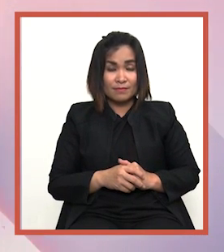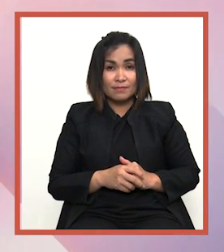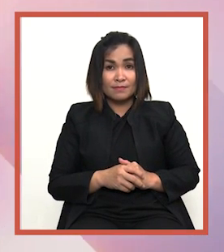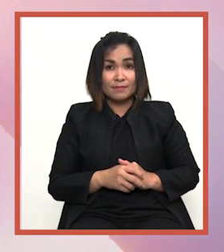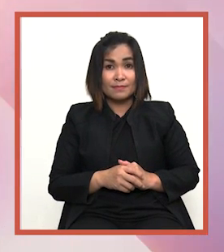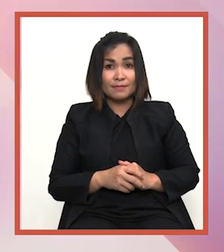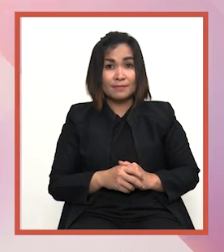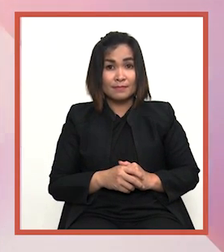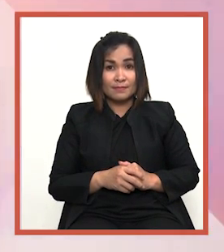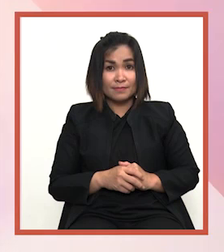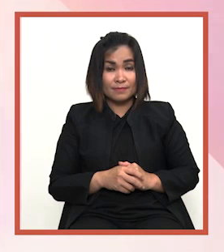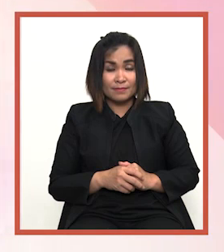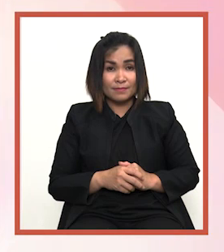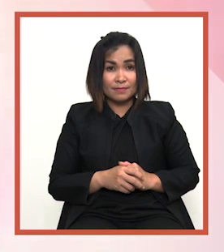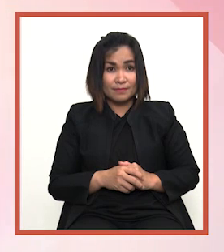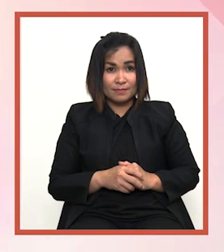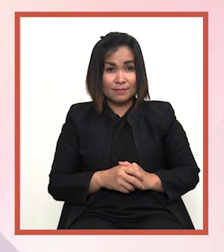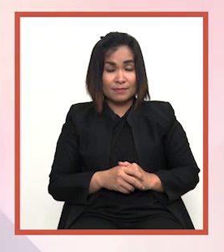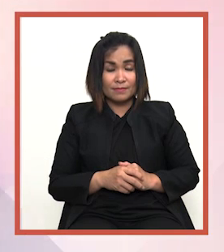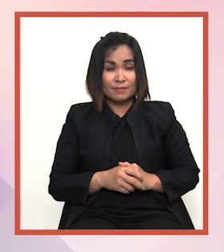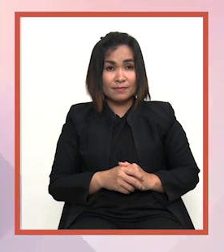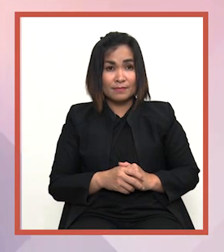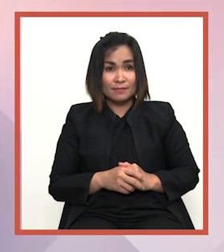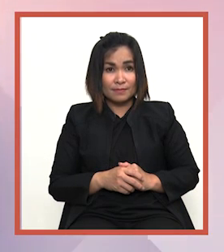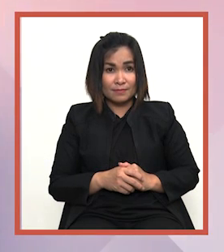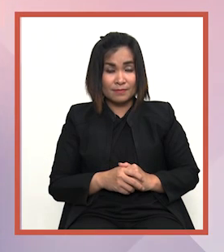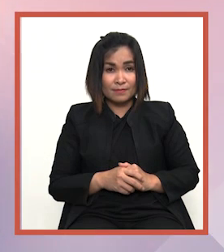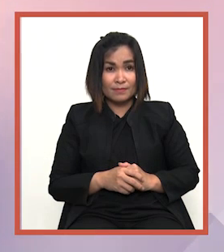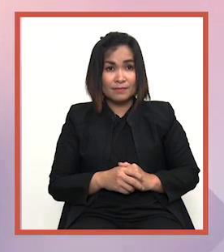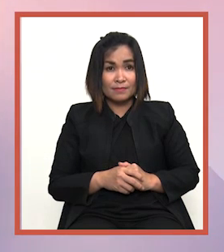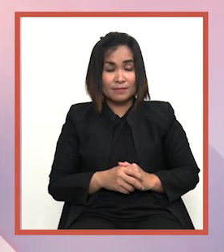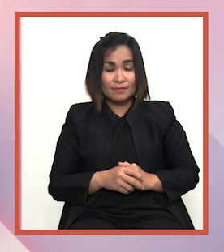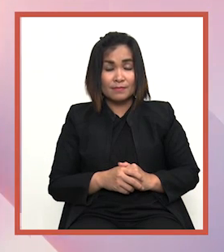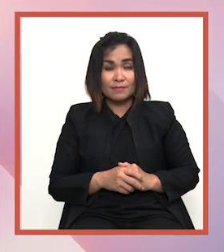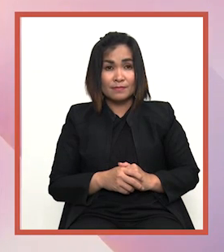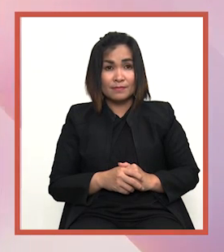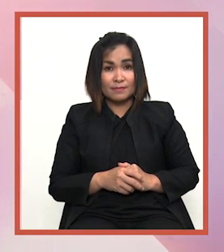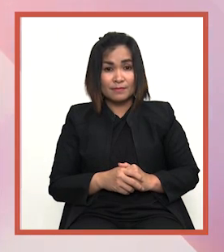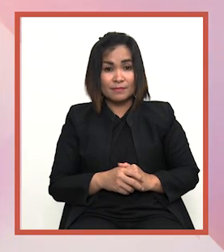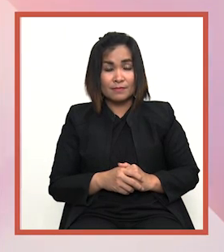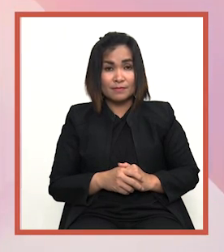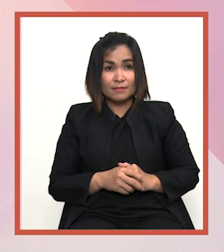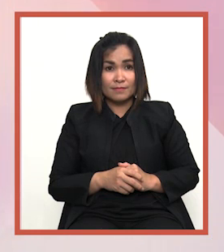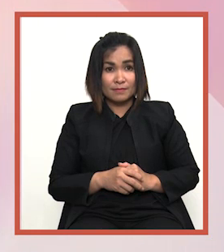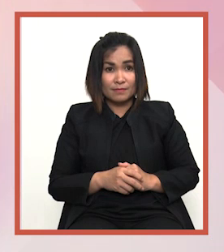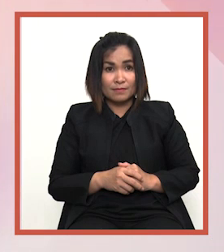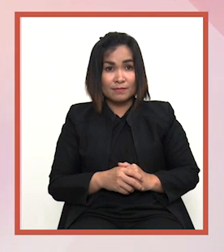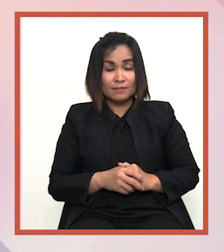างนะครับ1ขีดนะครับแล้วก็มีขีดตั้งฉากกับตัวกลมๆนะครับด้านนอกอีกนะครับนะ1ขี